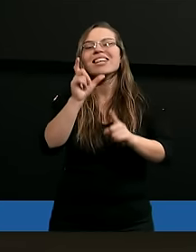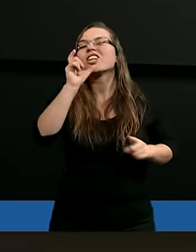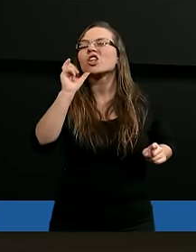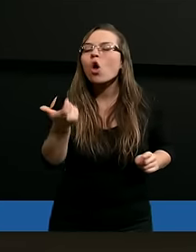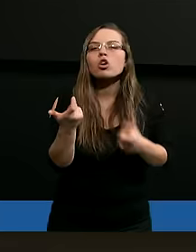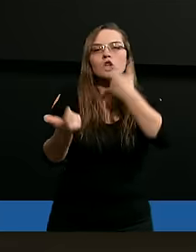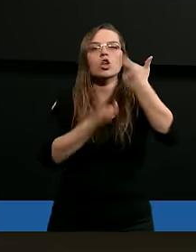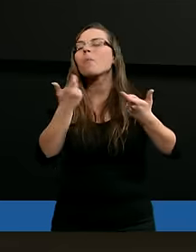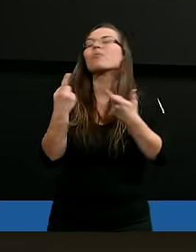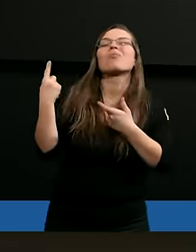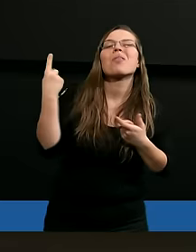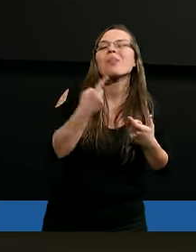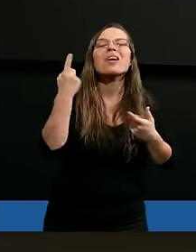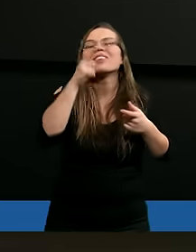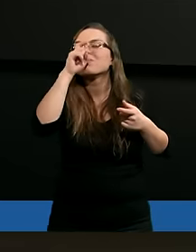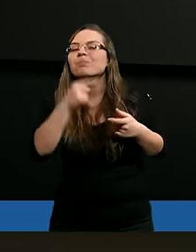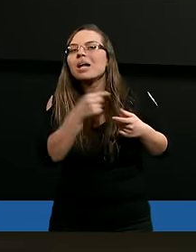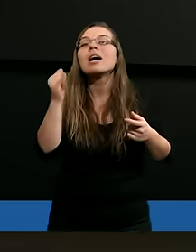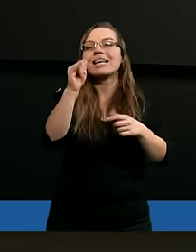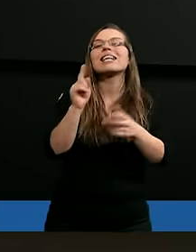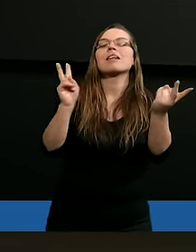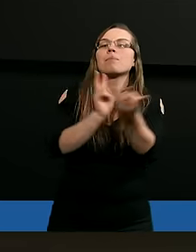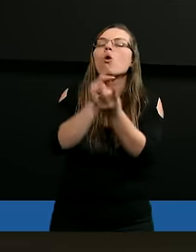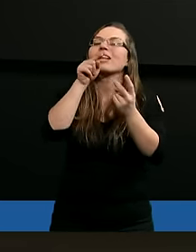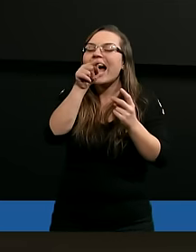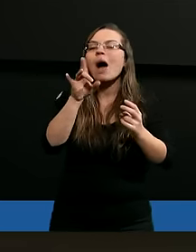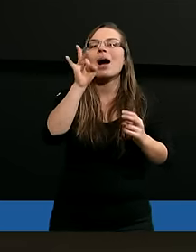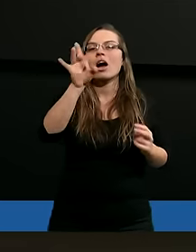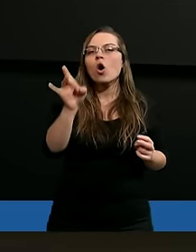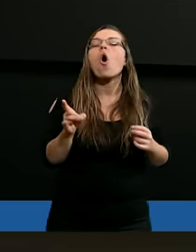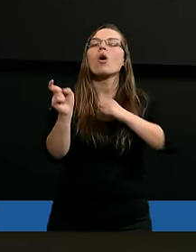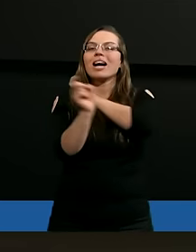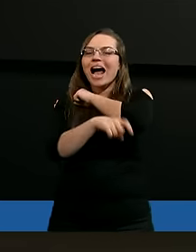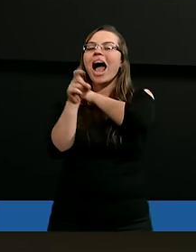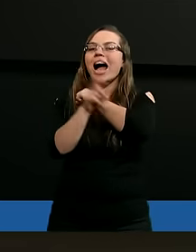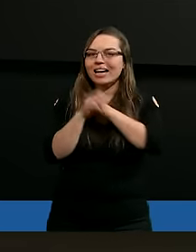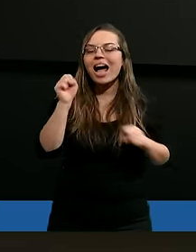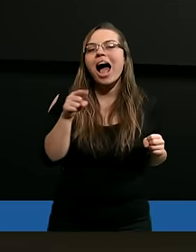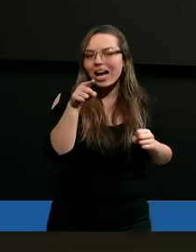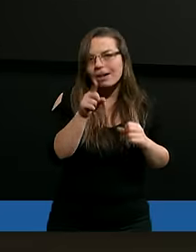zrobił nagannego i spotkała go kara, zasłużona